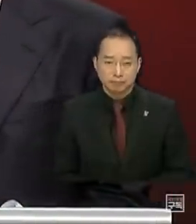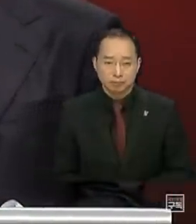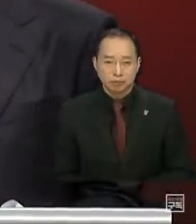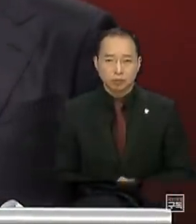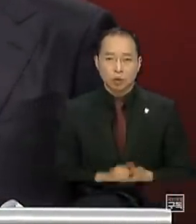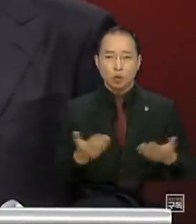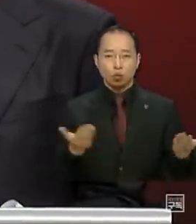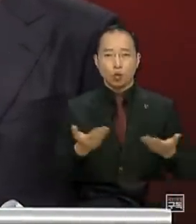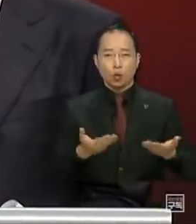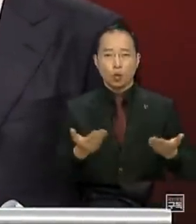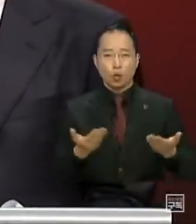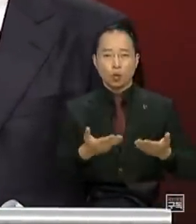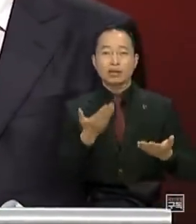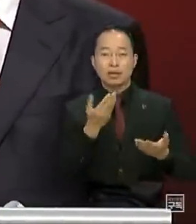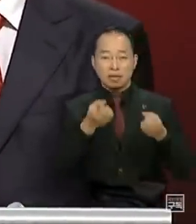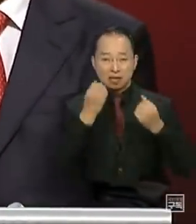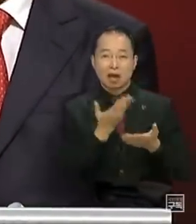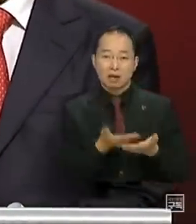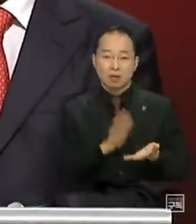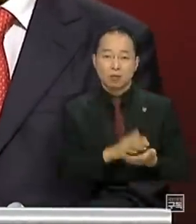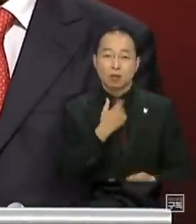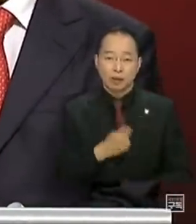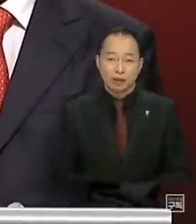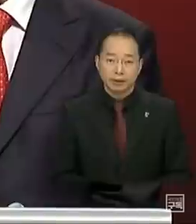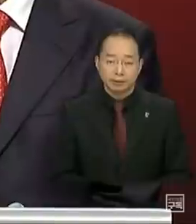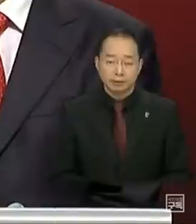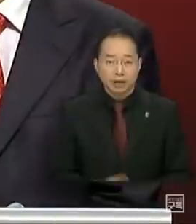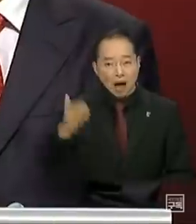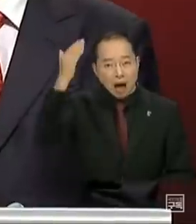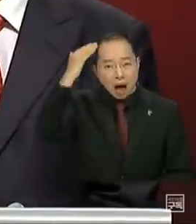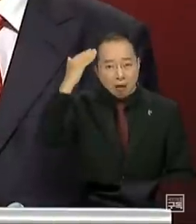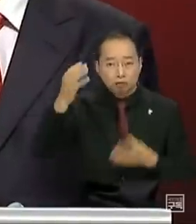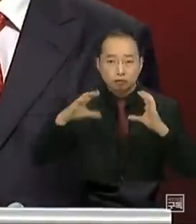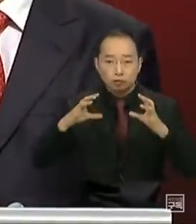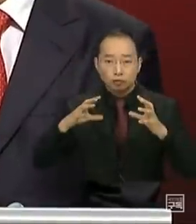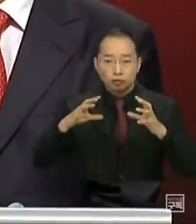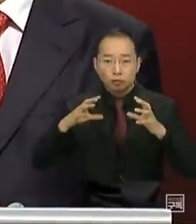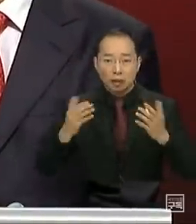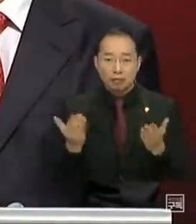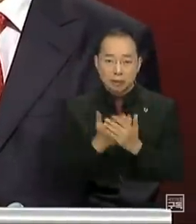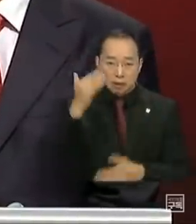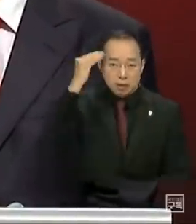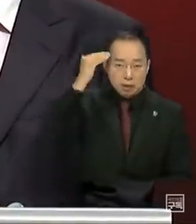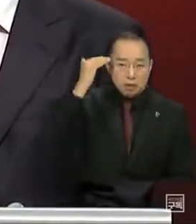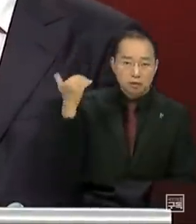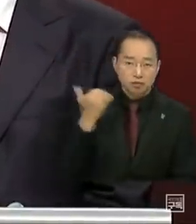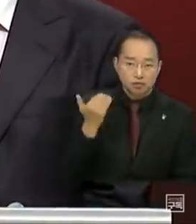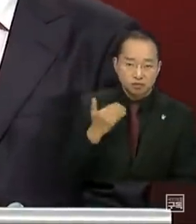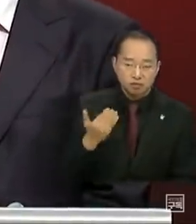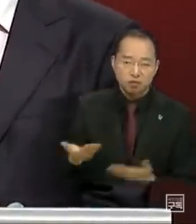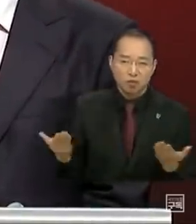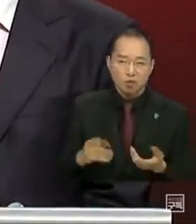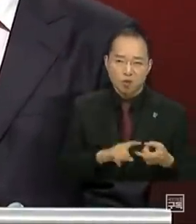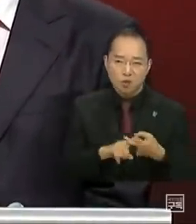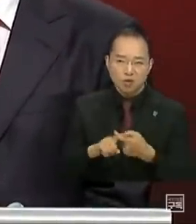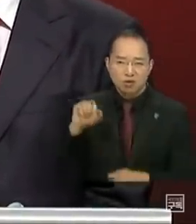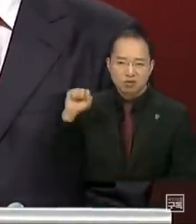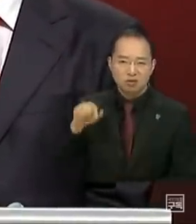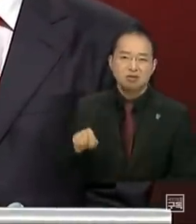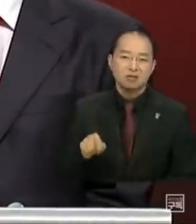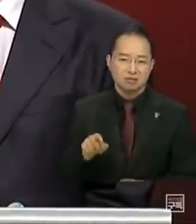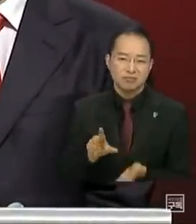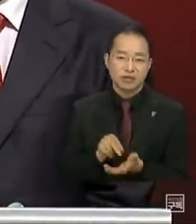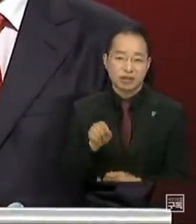노동개혁을 한번 해보려고 합니다. 지금 우리나라 앞길을 막고 있는 가장 큰 문제가 강성노조 문제입니다.